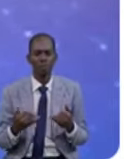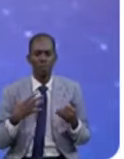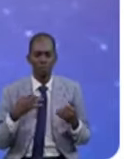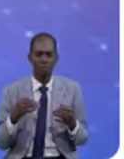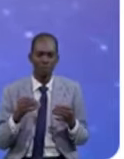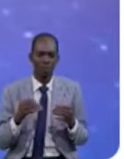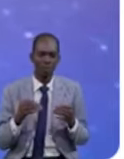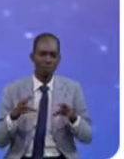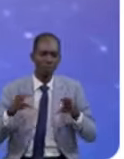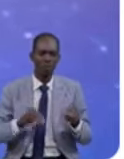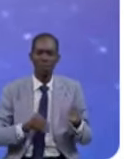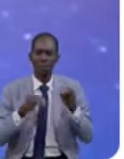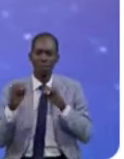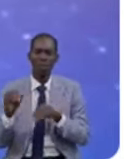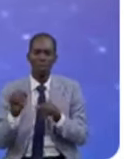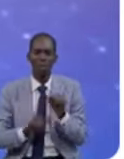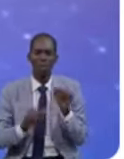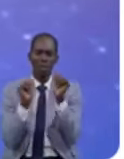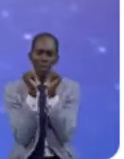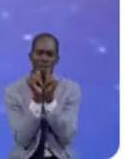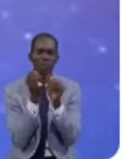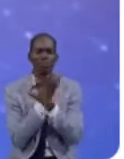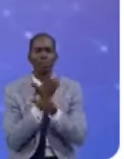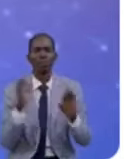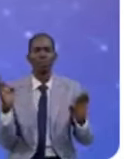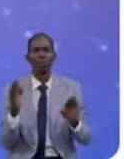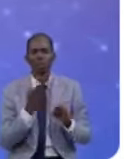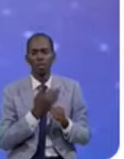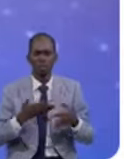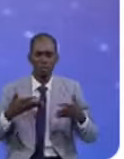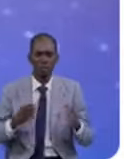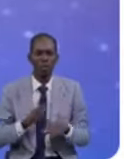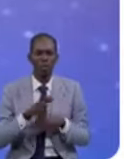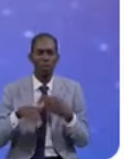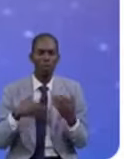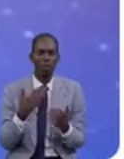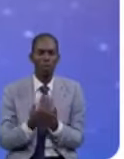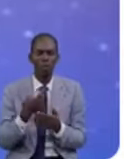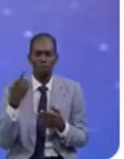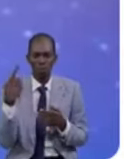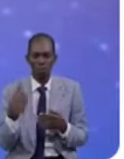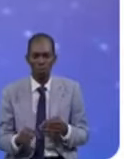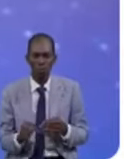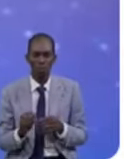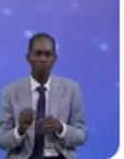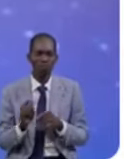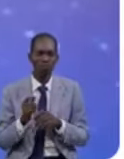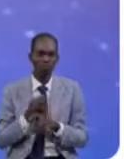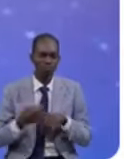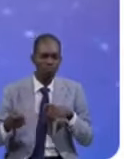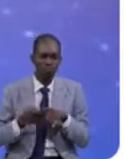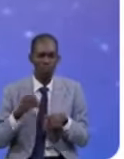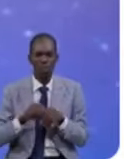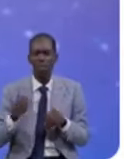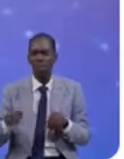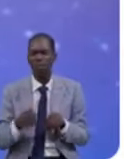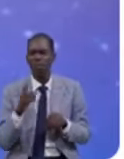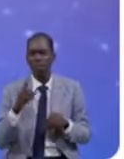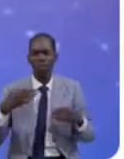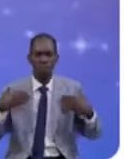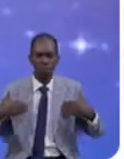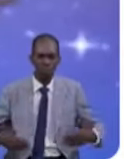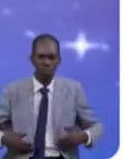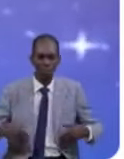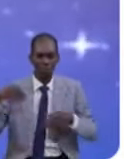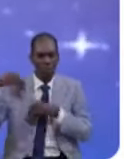chaque captif et que toutes ces affliction dans le corps n'importe quelle part du corps interne ex